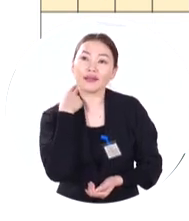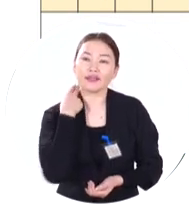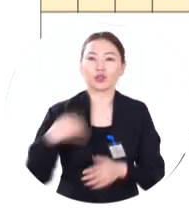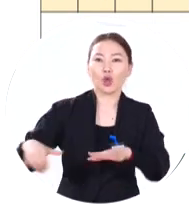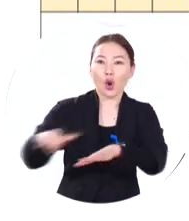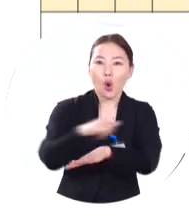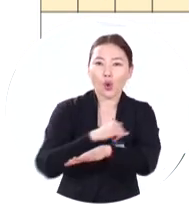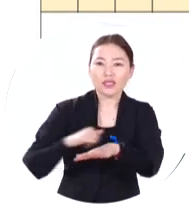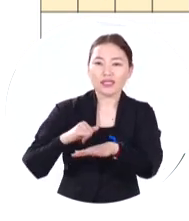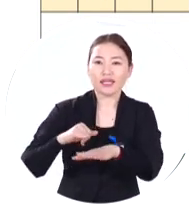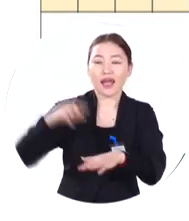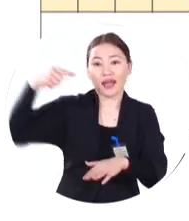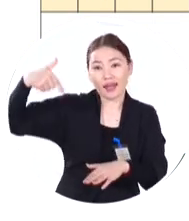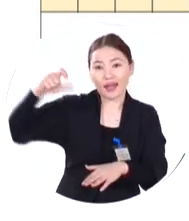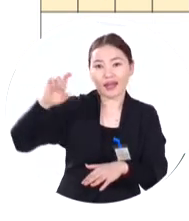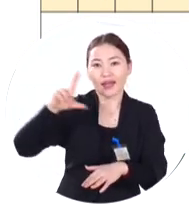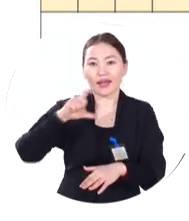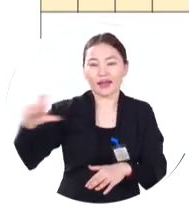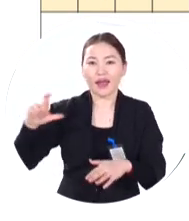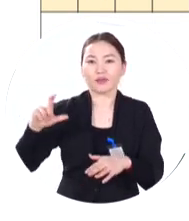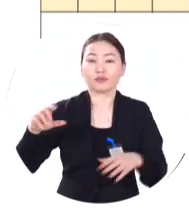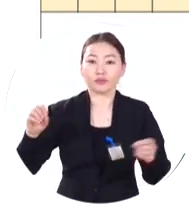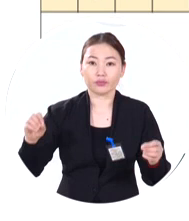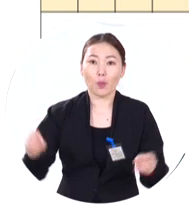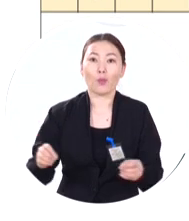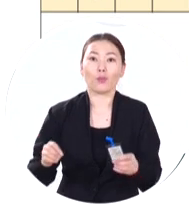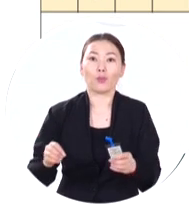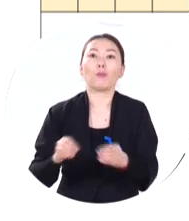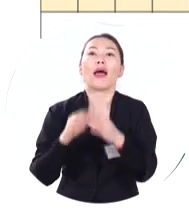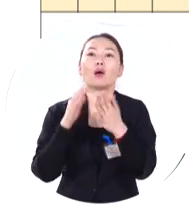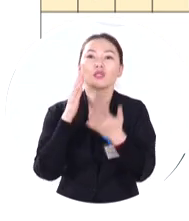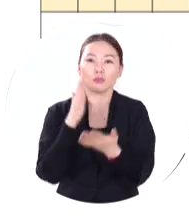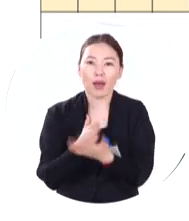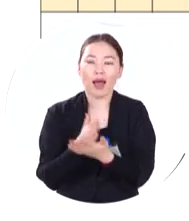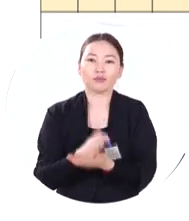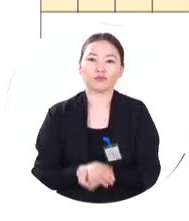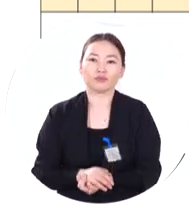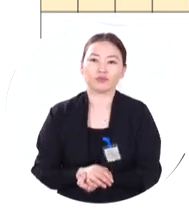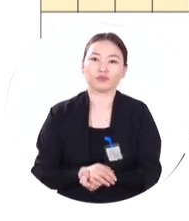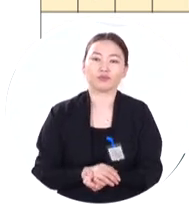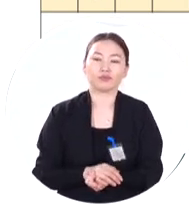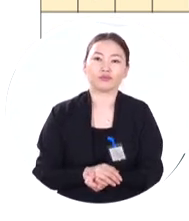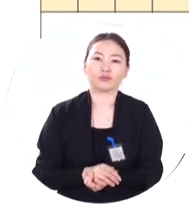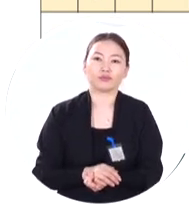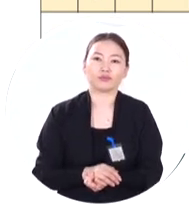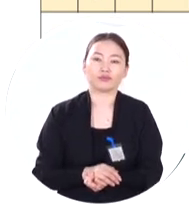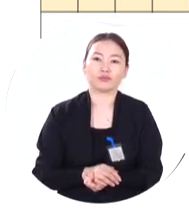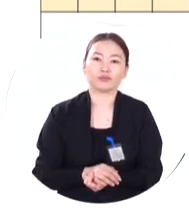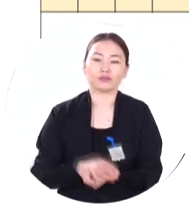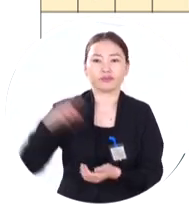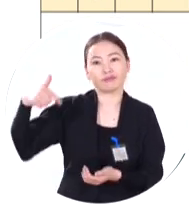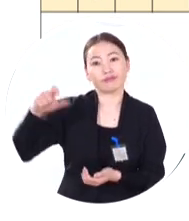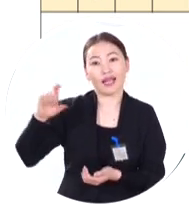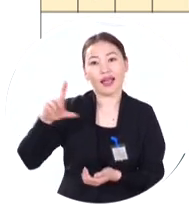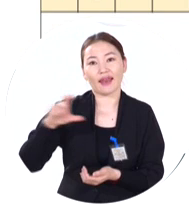ингэснээр хар тамхины дайны эхлэл болж эхэлсэн тийм ээ. Төгсөл болж эхэлсэн. За, ингэснээр хар тамхины дайны